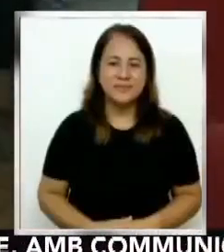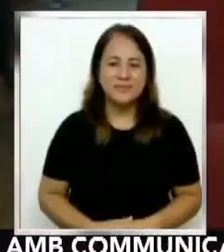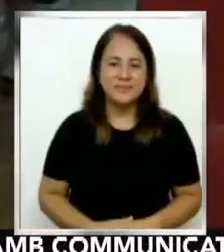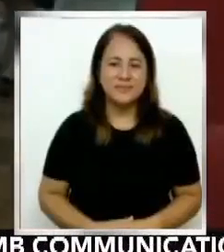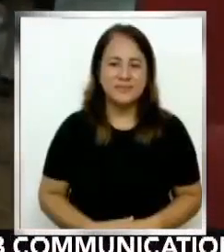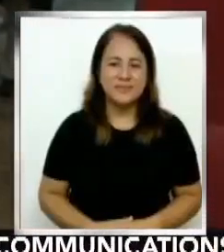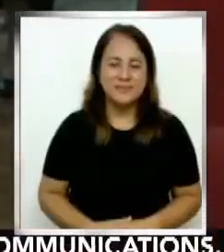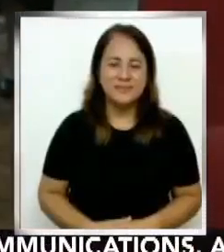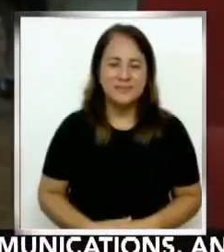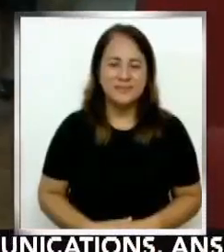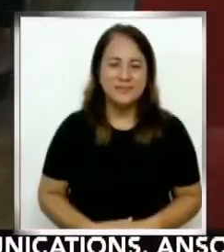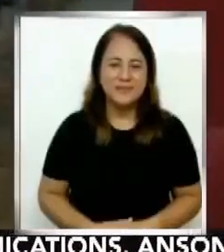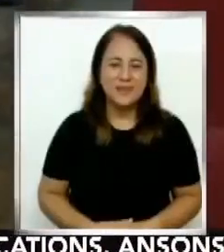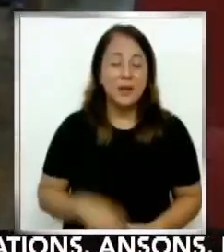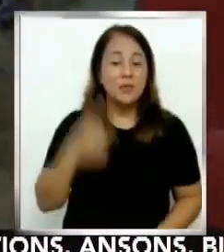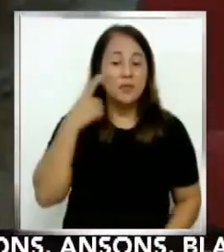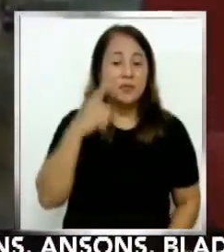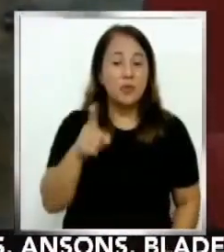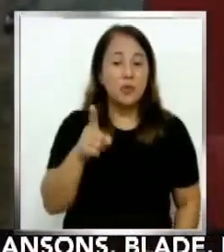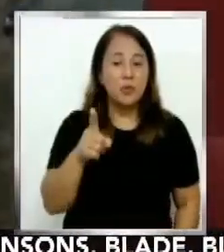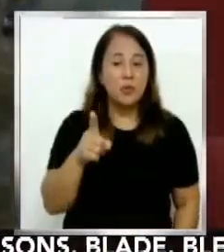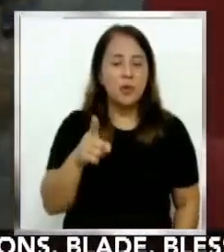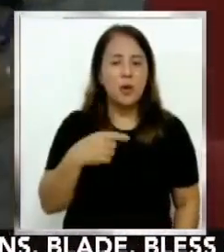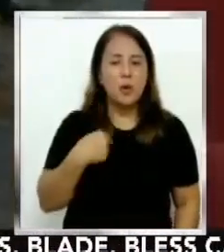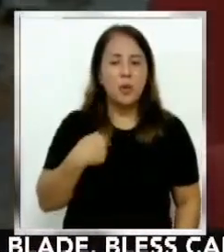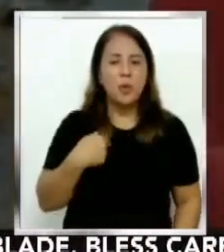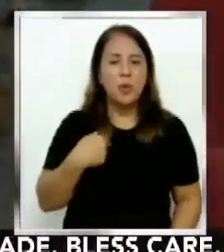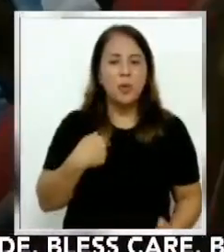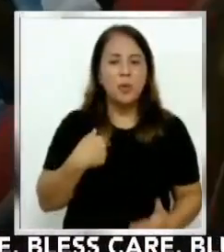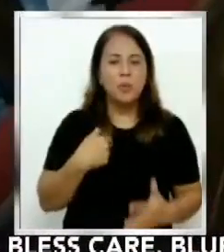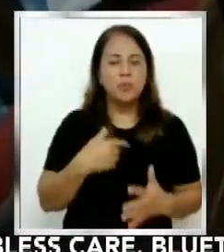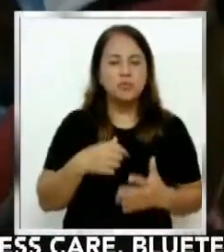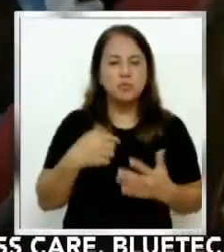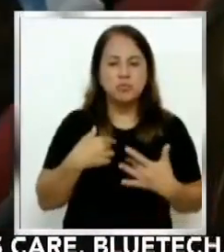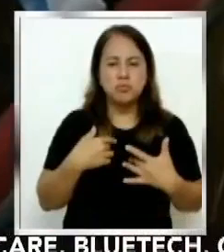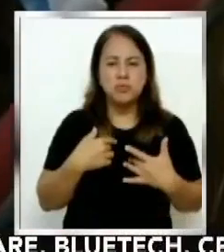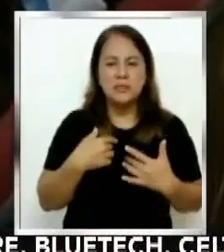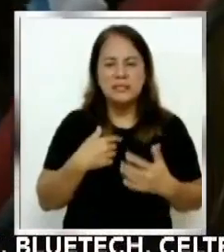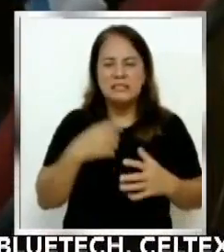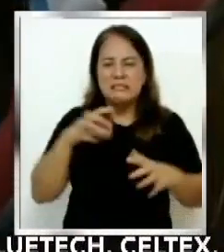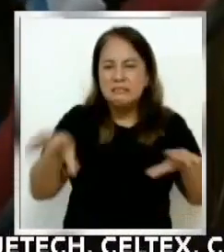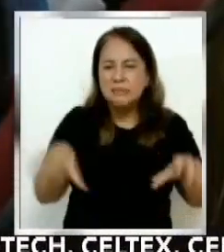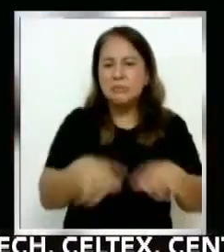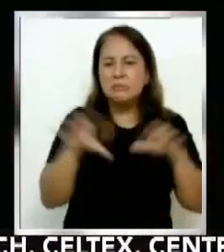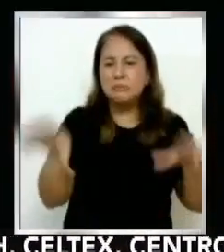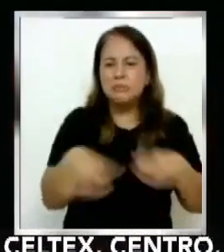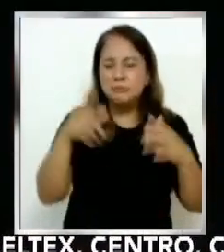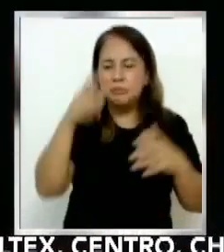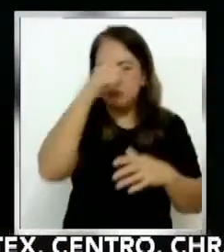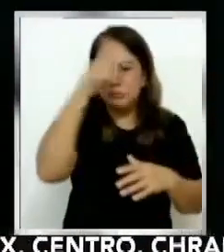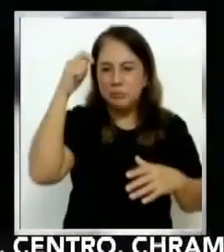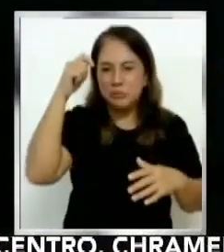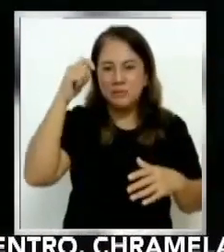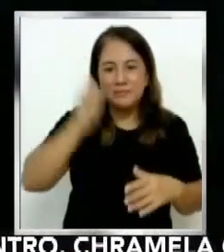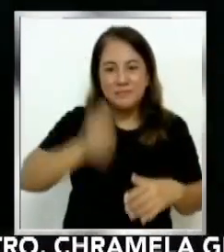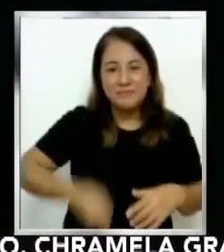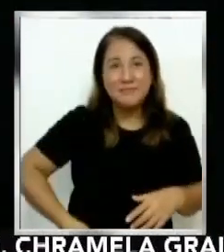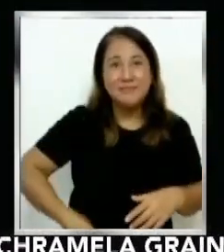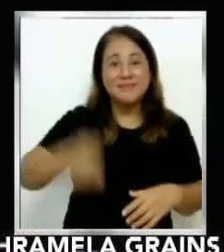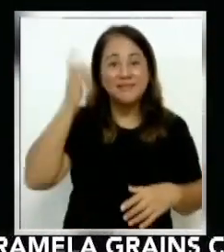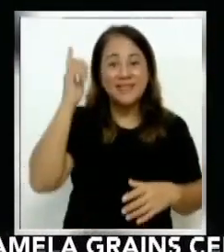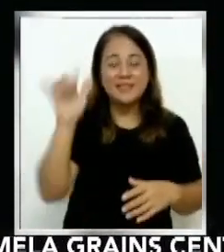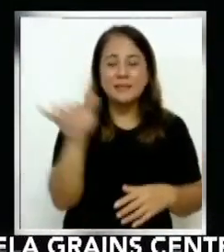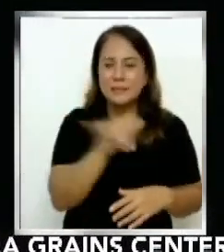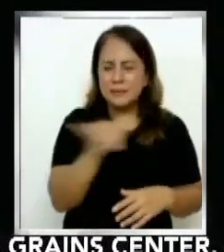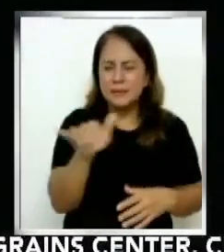Para sa mga mahaba-haba ang nilaban para makapag-graduate, ang paghahagis ng togahat katumbas na marahil ng